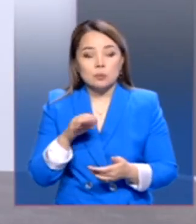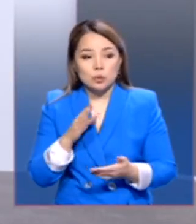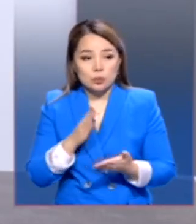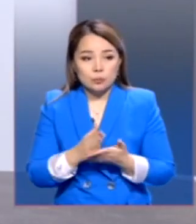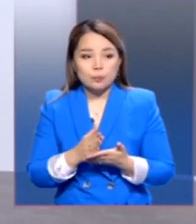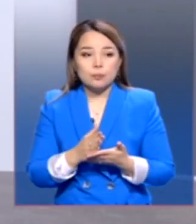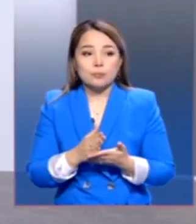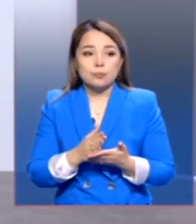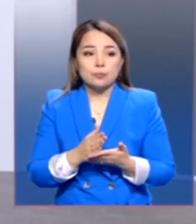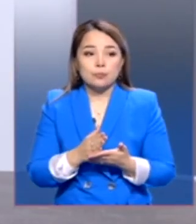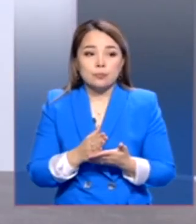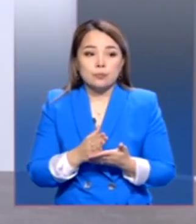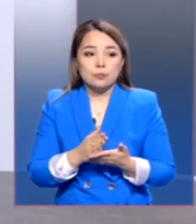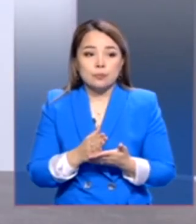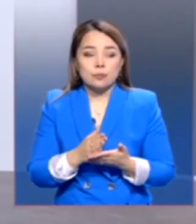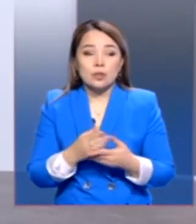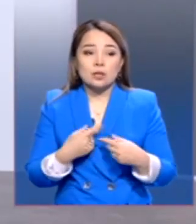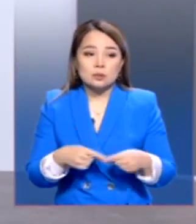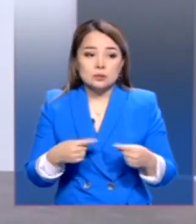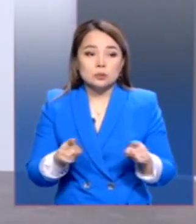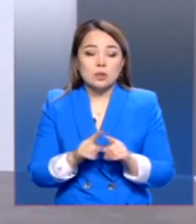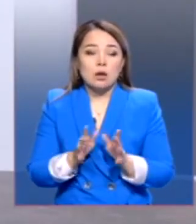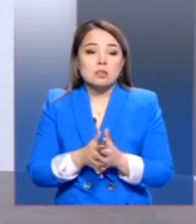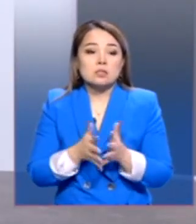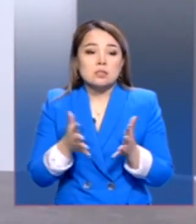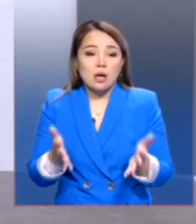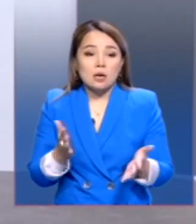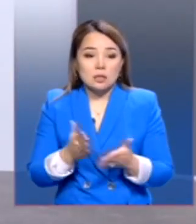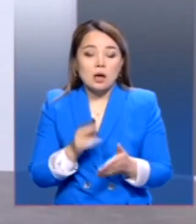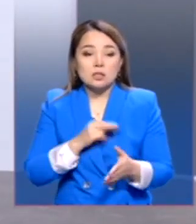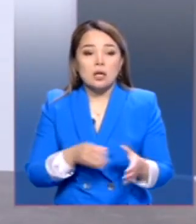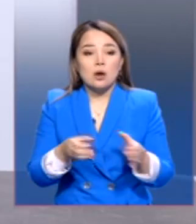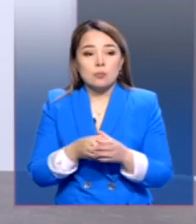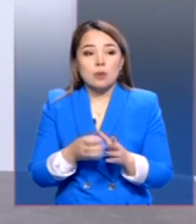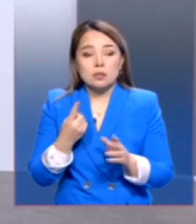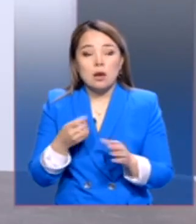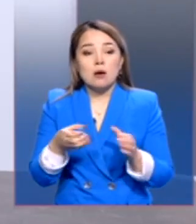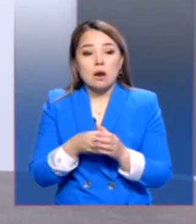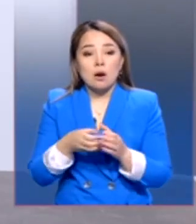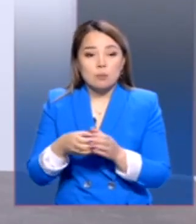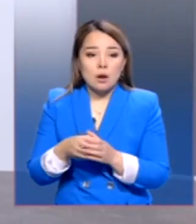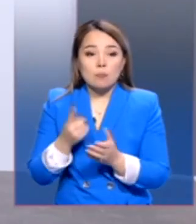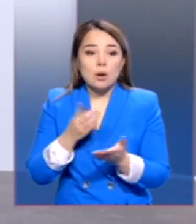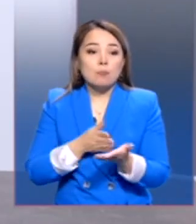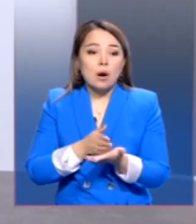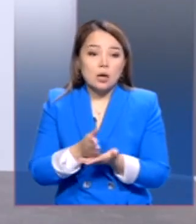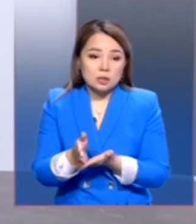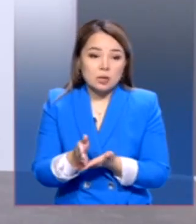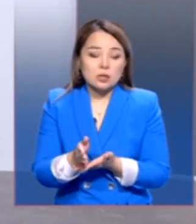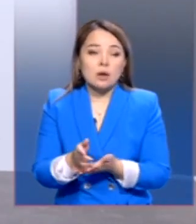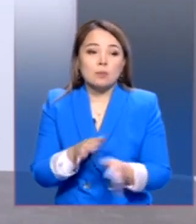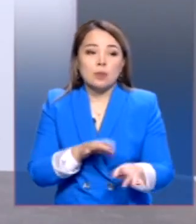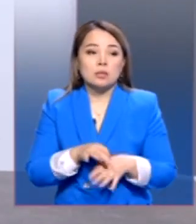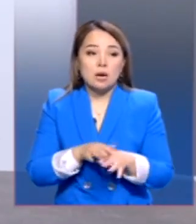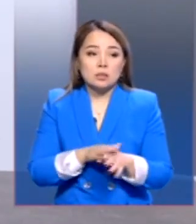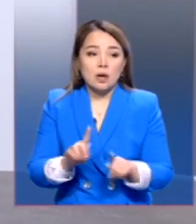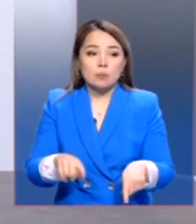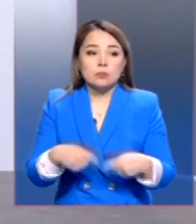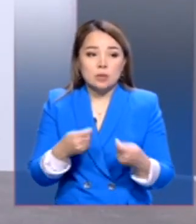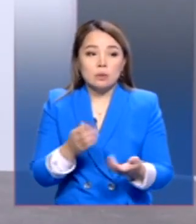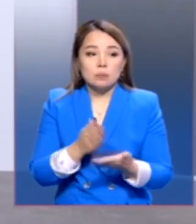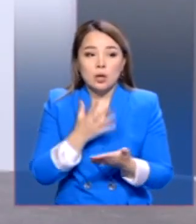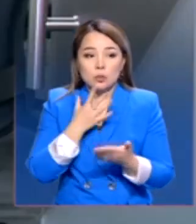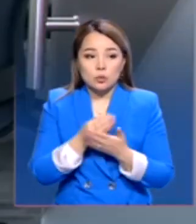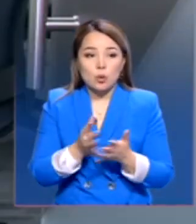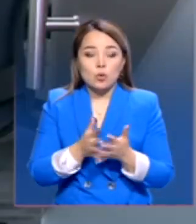ол енді ол кем ғой енді. Бір сала бойынша ғана бір компанияға, то есть бір бағыт бойынша бір министрлікке беріп қой, менше өте